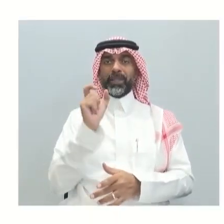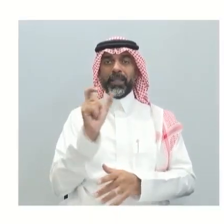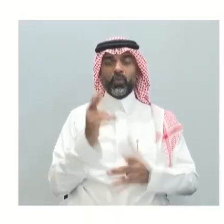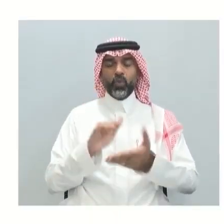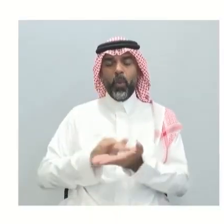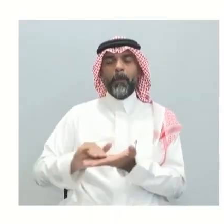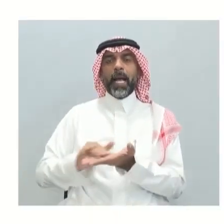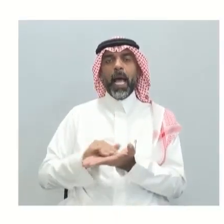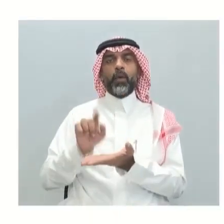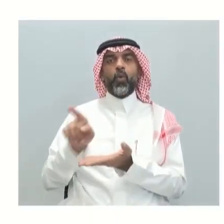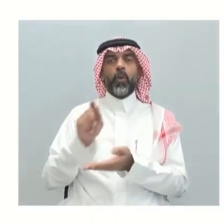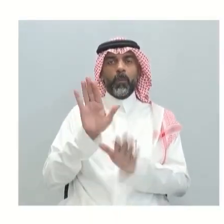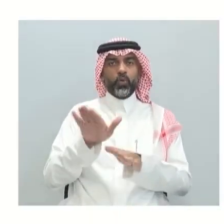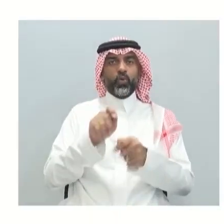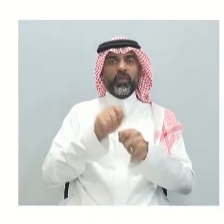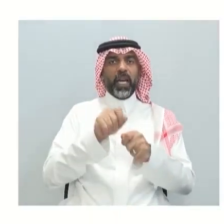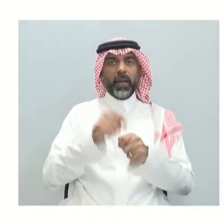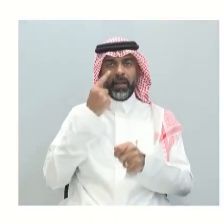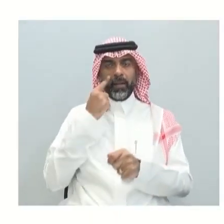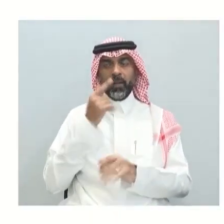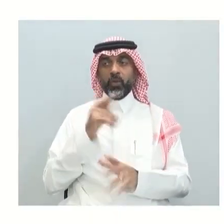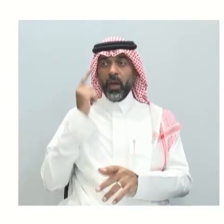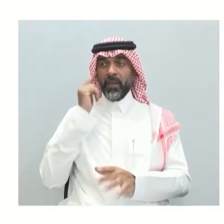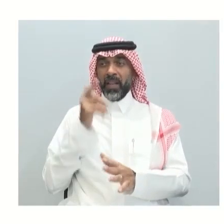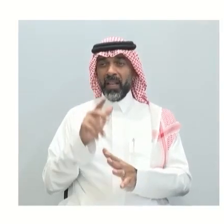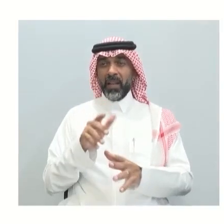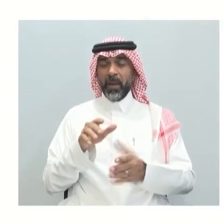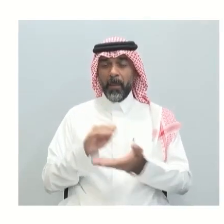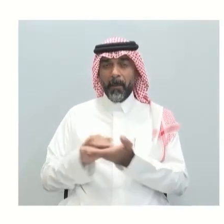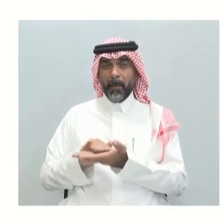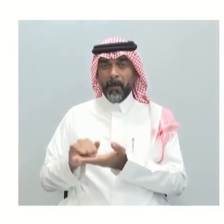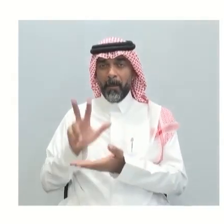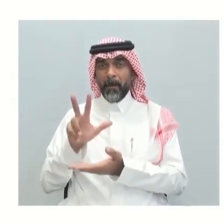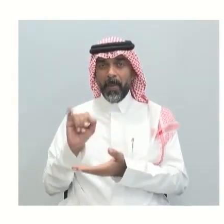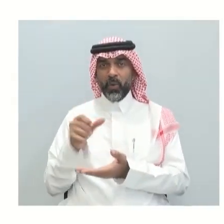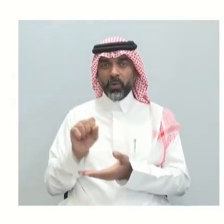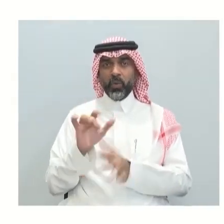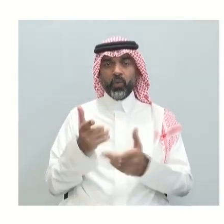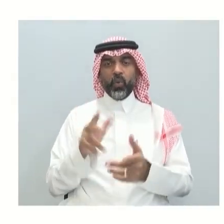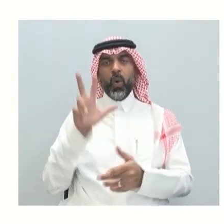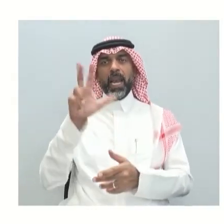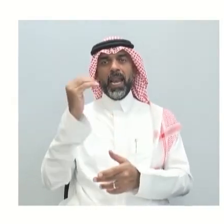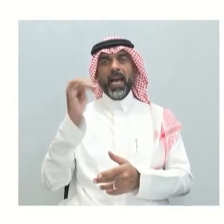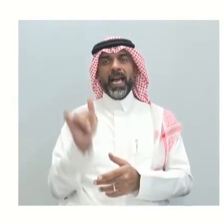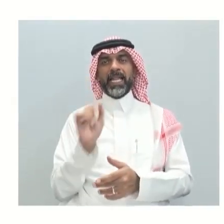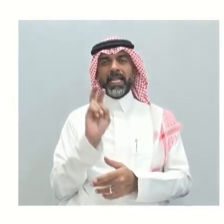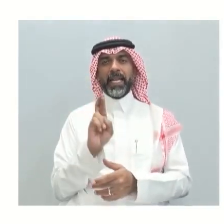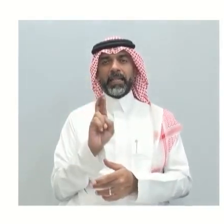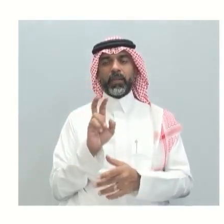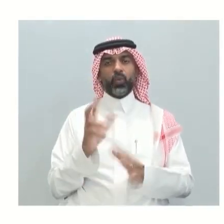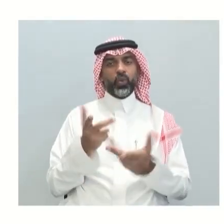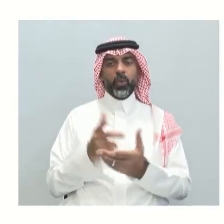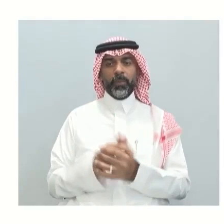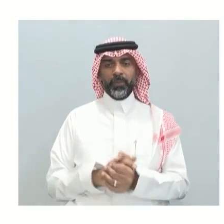الحي وعندما اردنا ان نفرق ما بين الحيز والموطن البيئي عرفنا الحيز وابرز الفارق ما بين